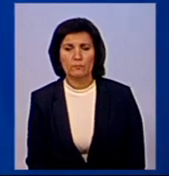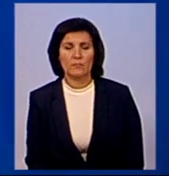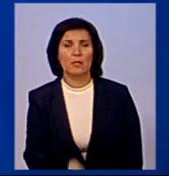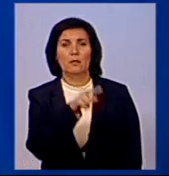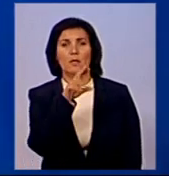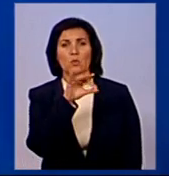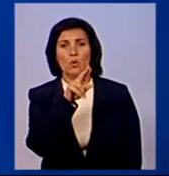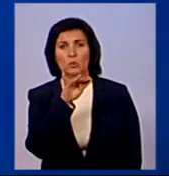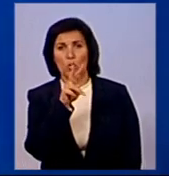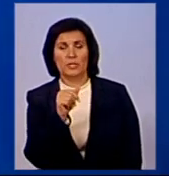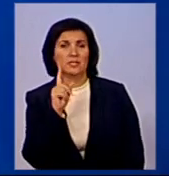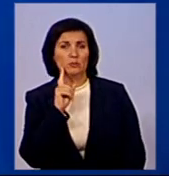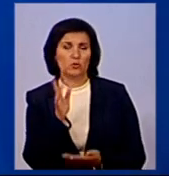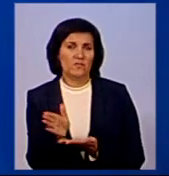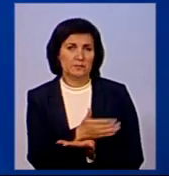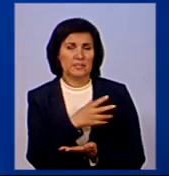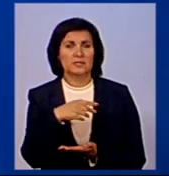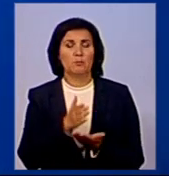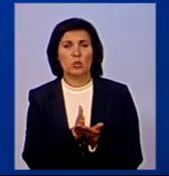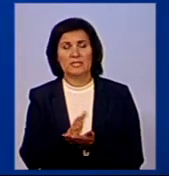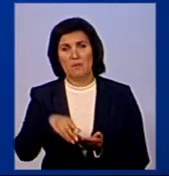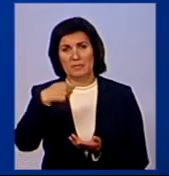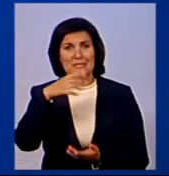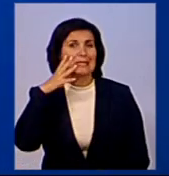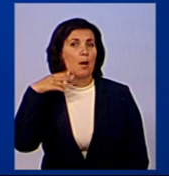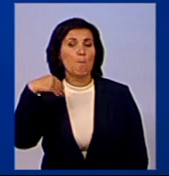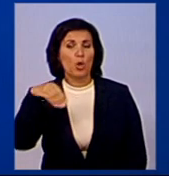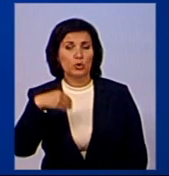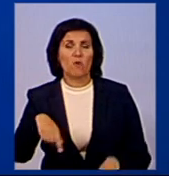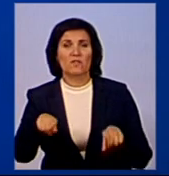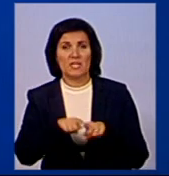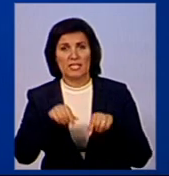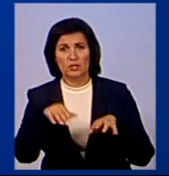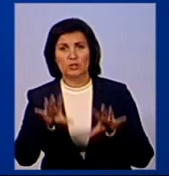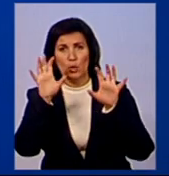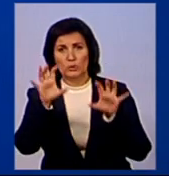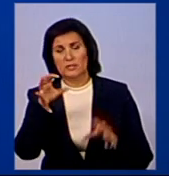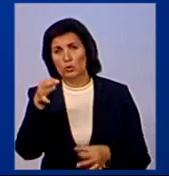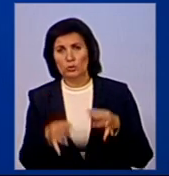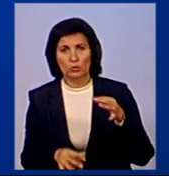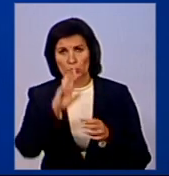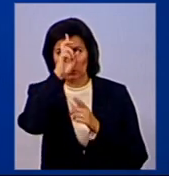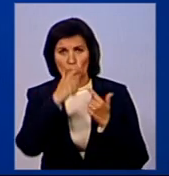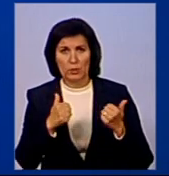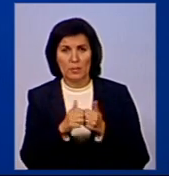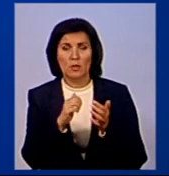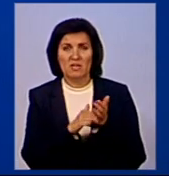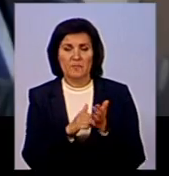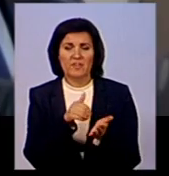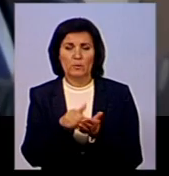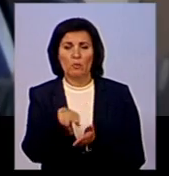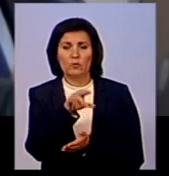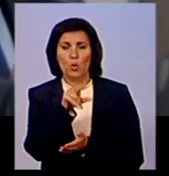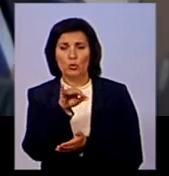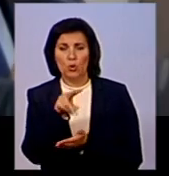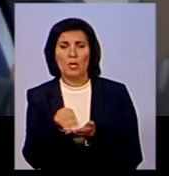Ігоря Додона тимчасово відсторонили від посади президента Молдови. Таке рішення Конституційного суду країни. Приводом стала відмова